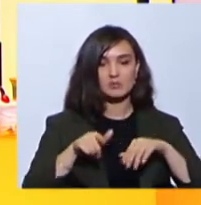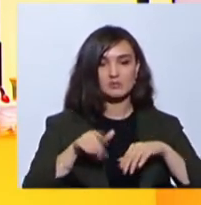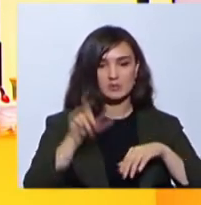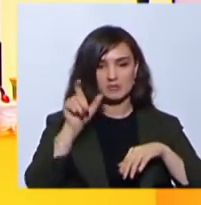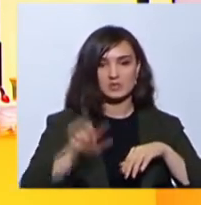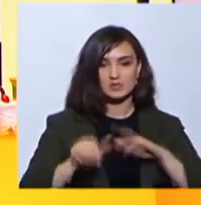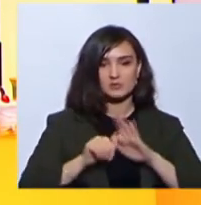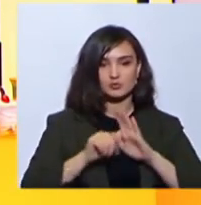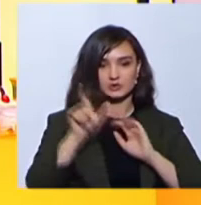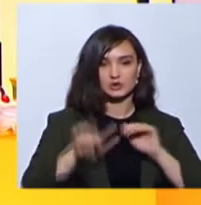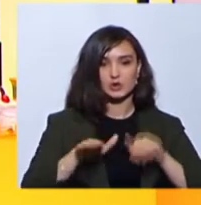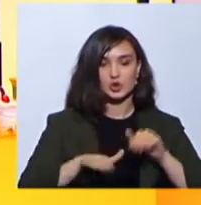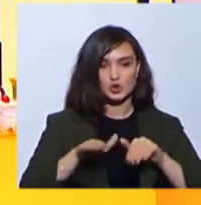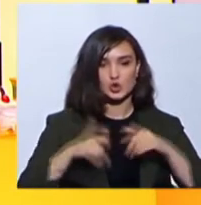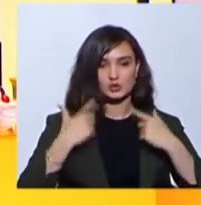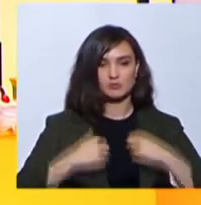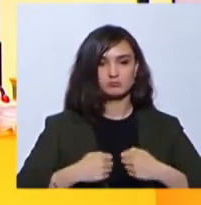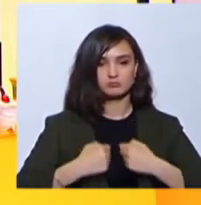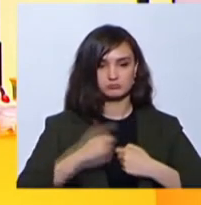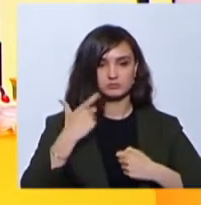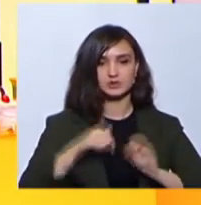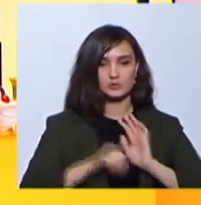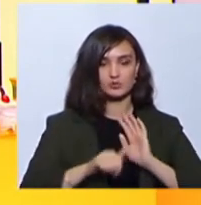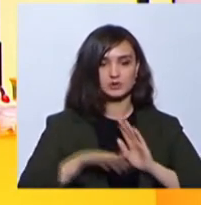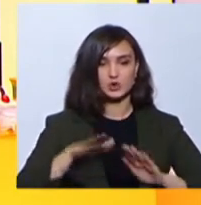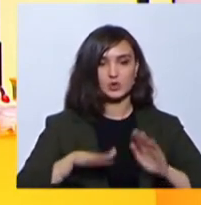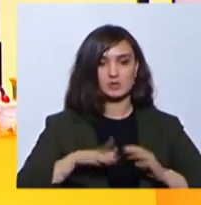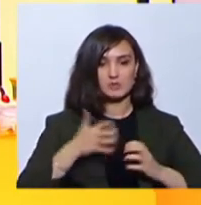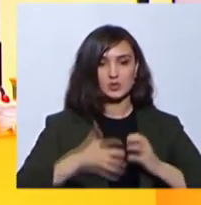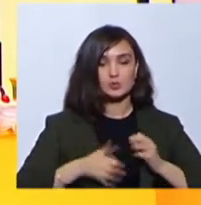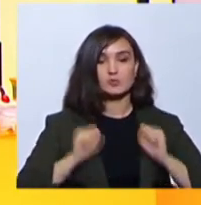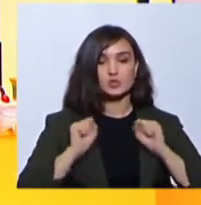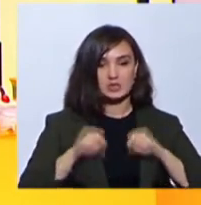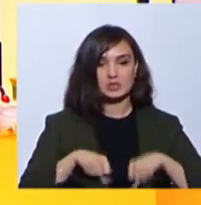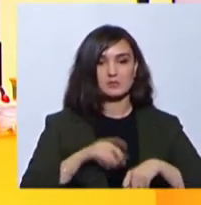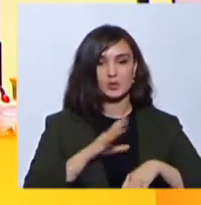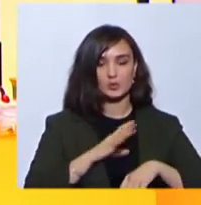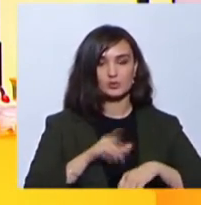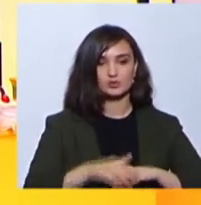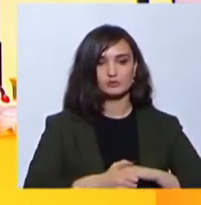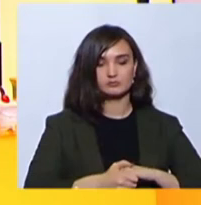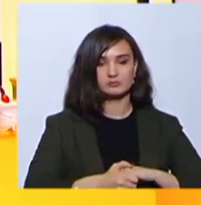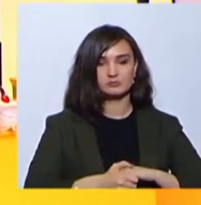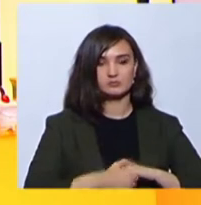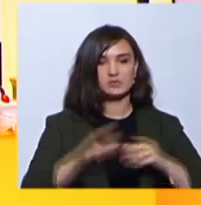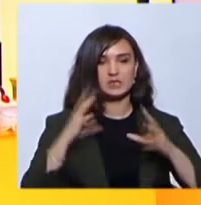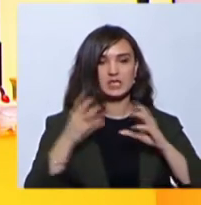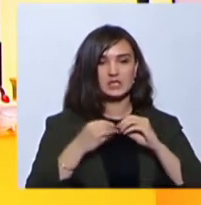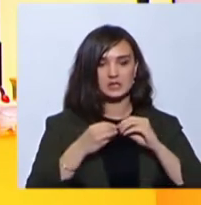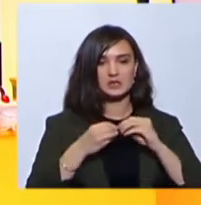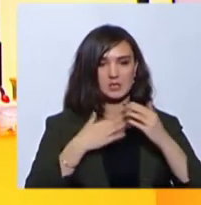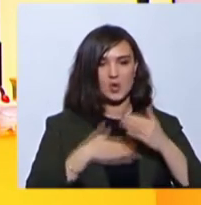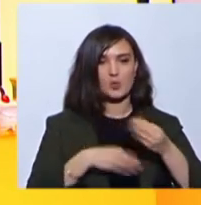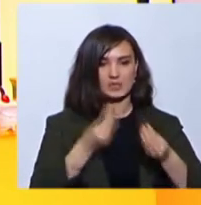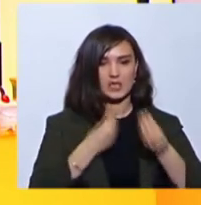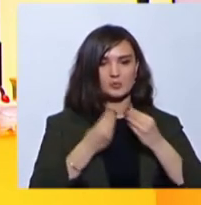მქონე ადამიანისა, ანუ წონა, როდესაც არის საშუალოდ 60 კილოგრამი, შეიძლება იყოს თითქმის მთლიანად